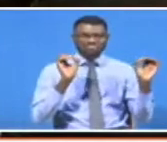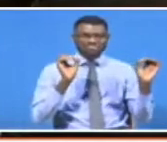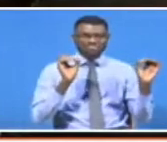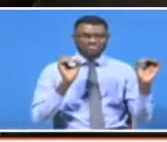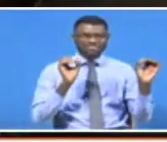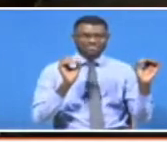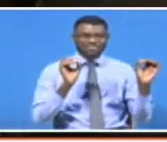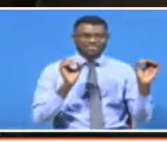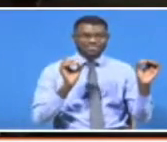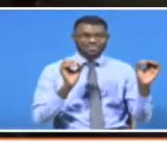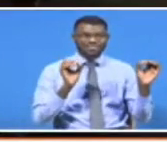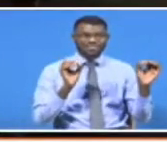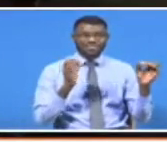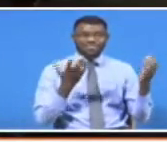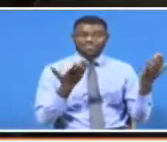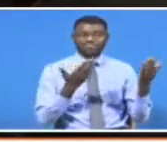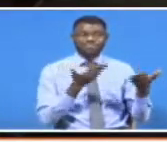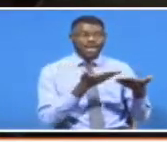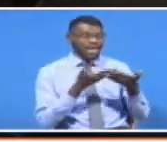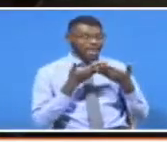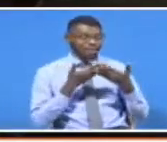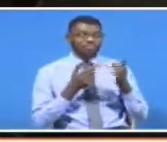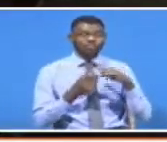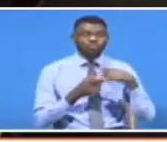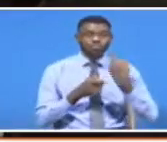kwa my coach.